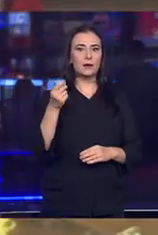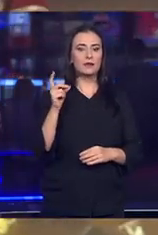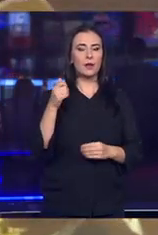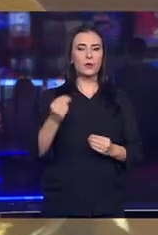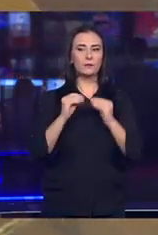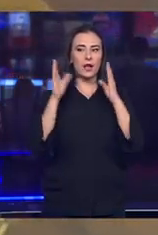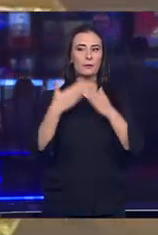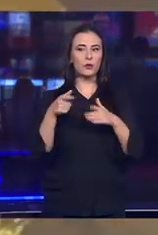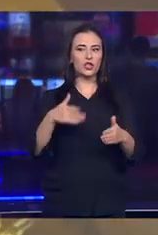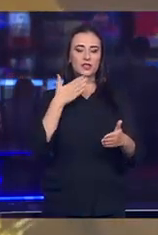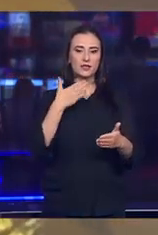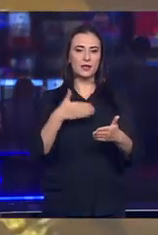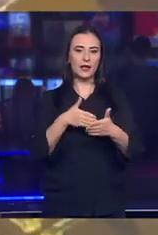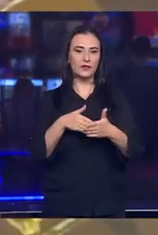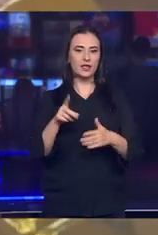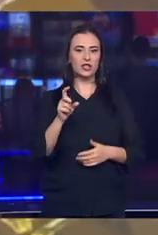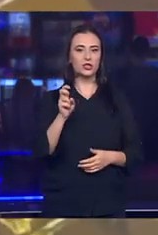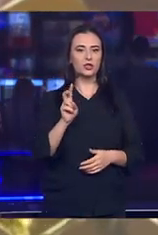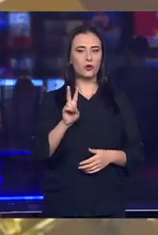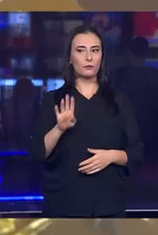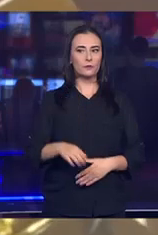dimineața, mulțumesc mult pentru intervenția la noi în jurnal.